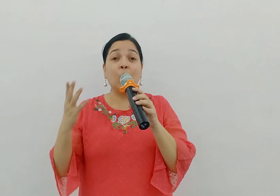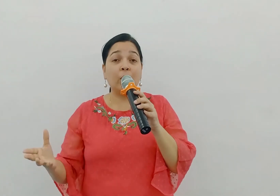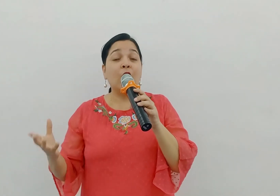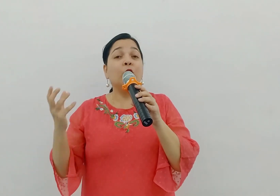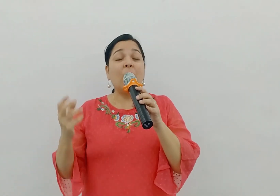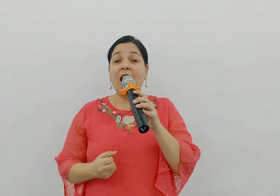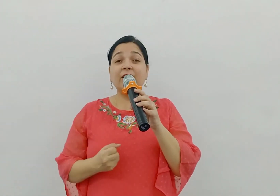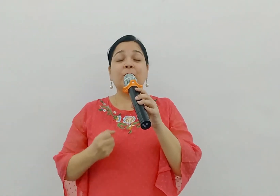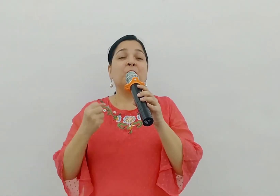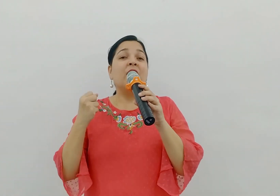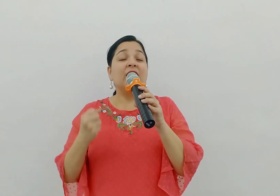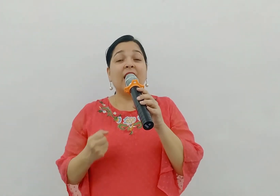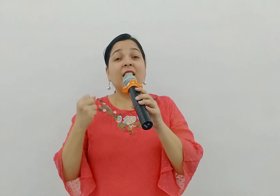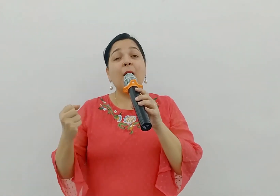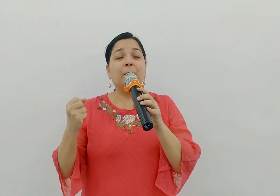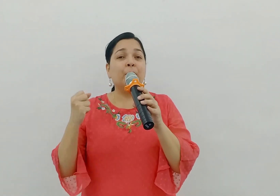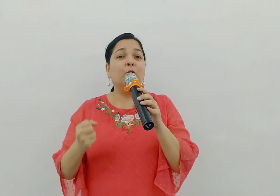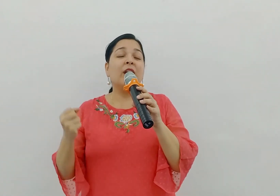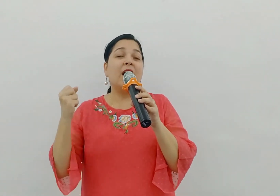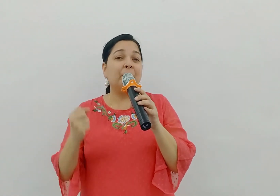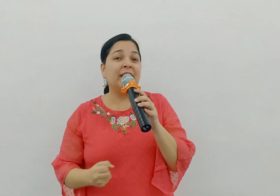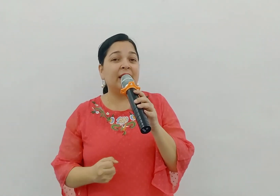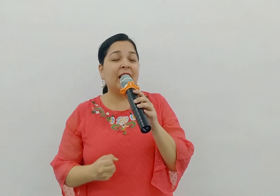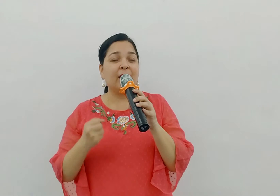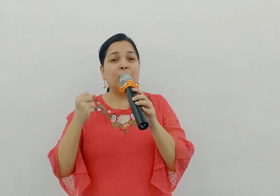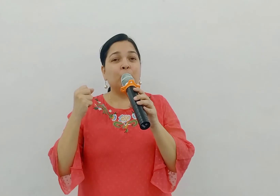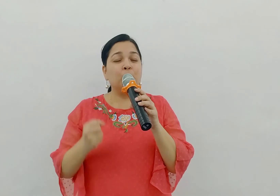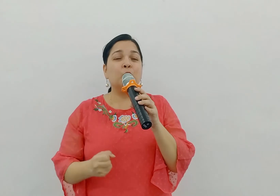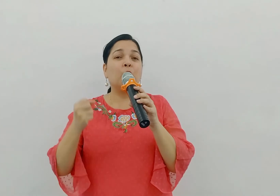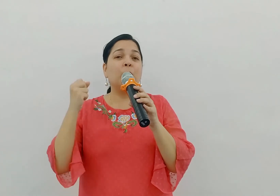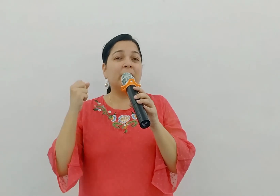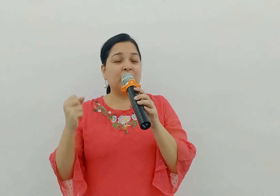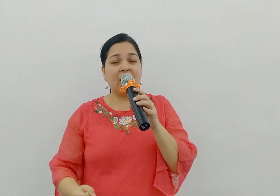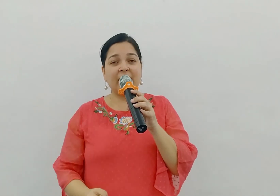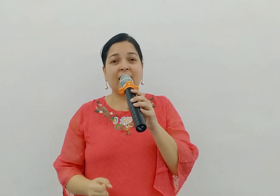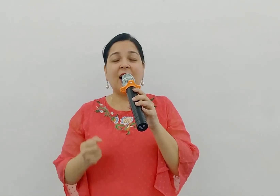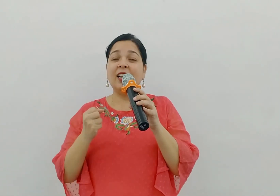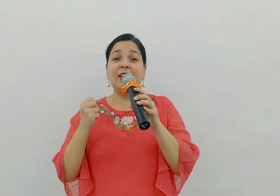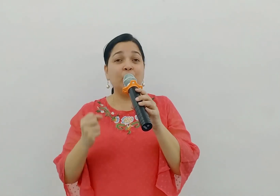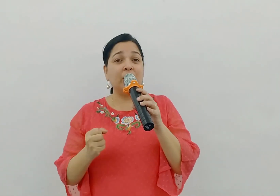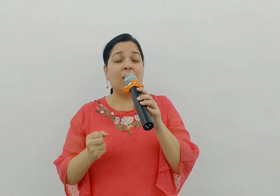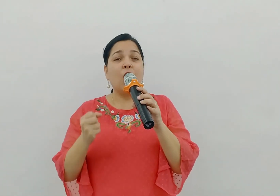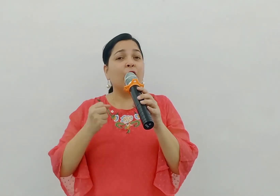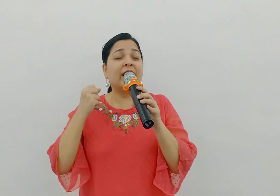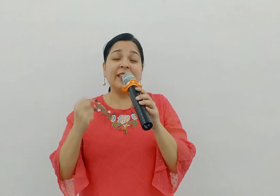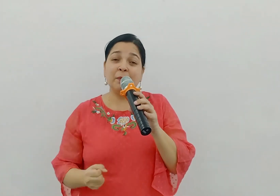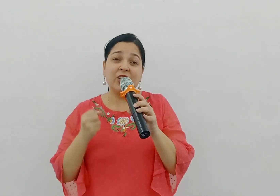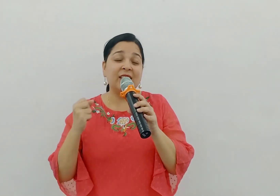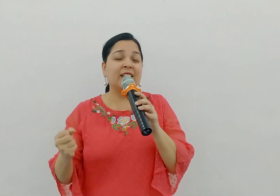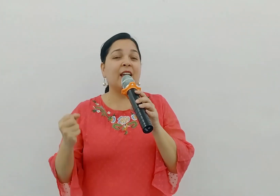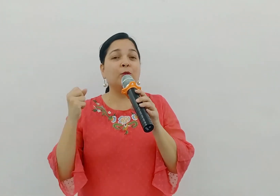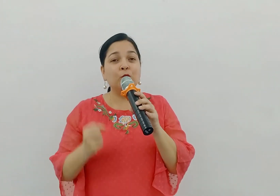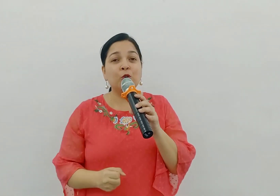द लॉर्ड। तो आज ये काम प्रभु ने हमें दिया है, दूसरों को बचाने का। हालेलुया। और